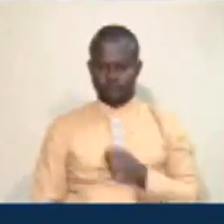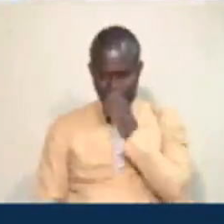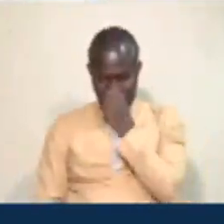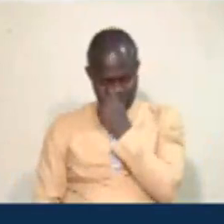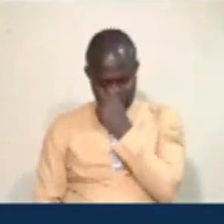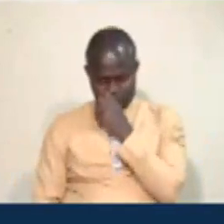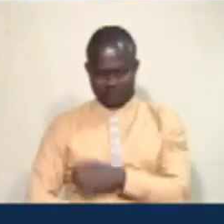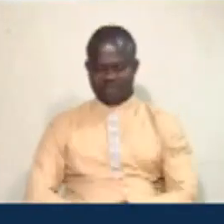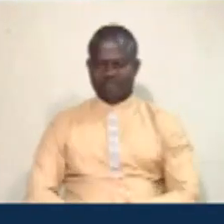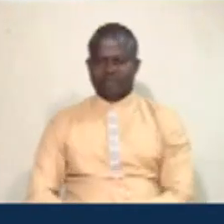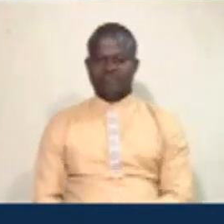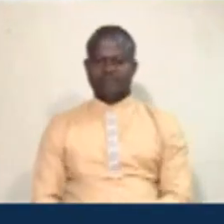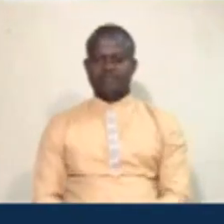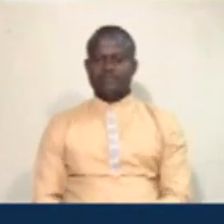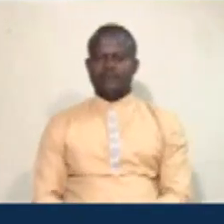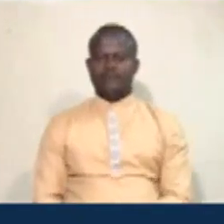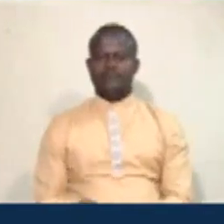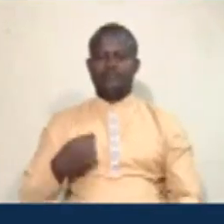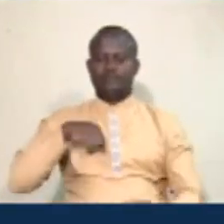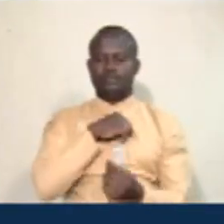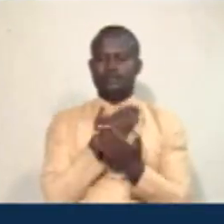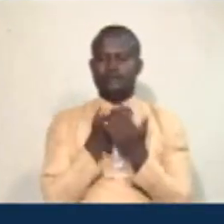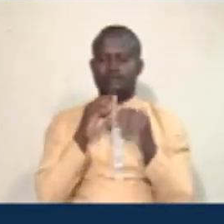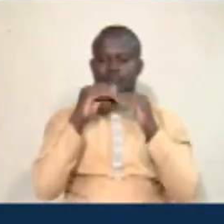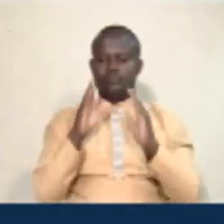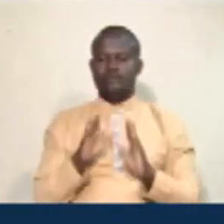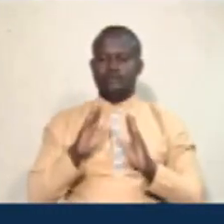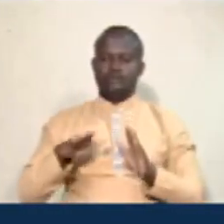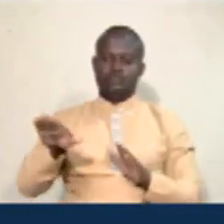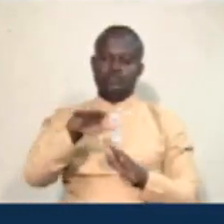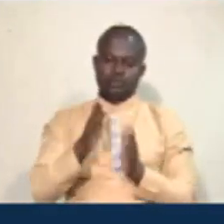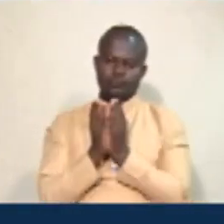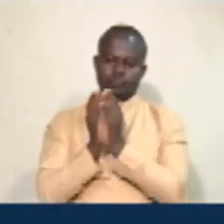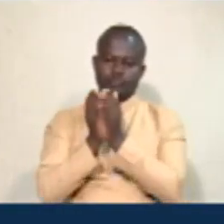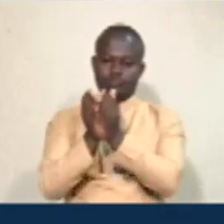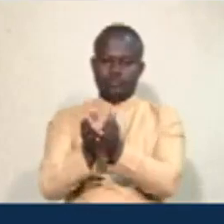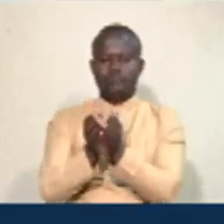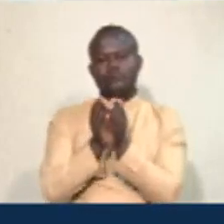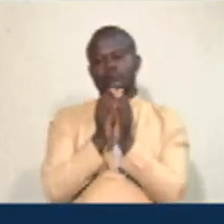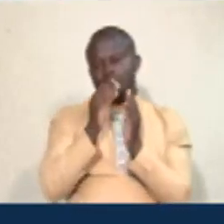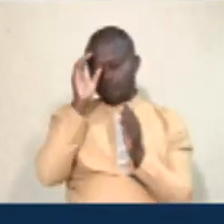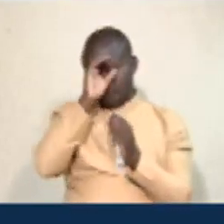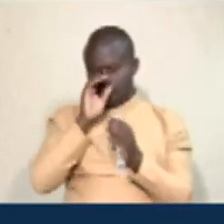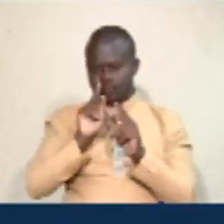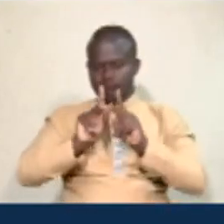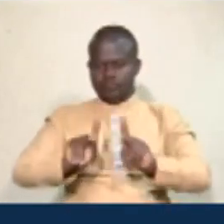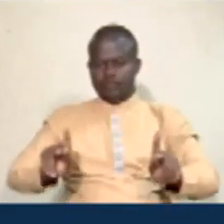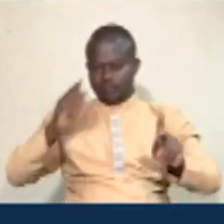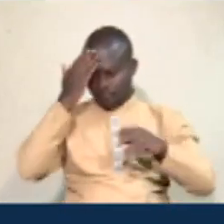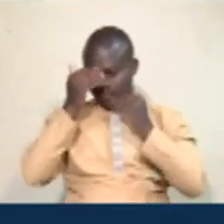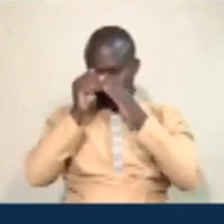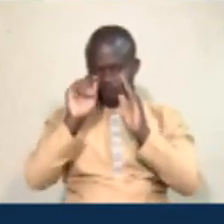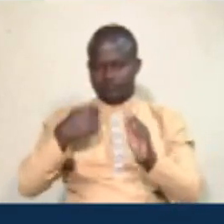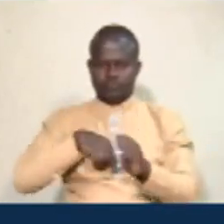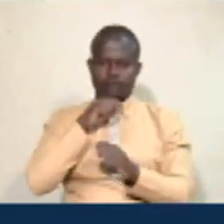bakuru viongozi wa Rusizi, turasaba abayobozi ba Rusizi n'abayobozi ba Bukavu badushakira amahoro, kuko nta